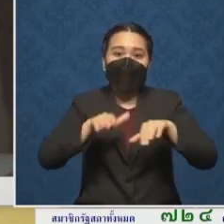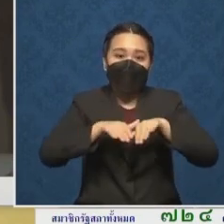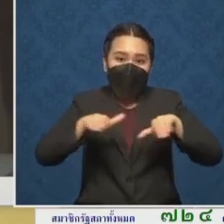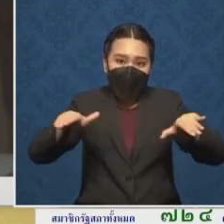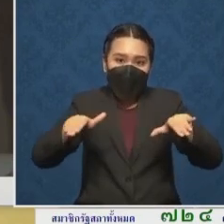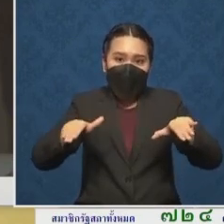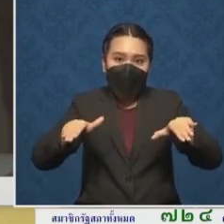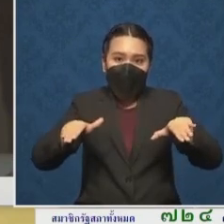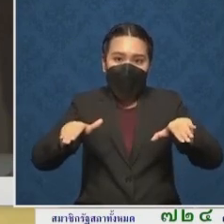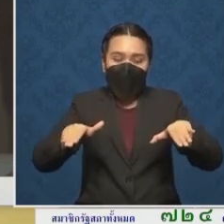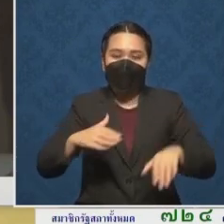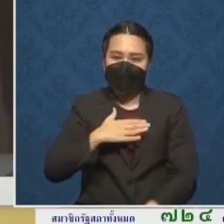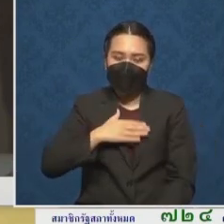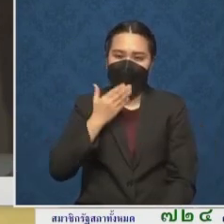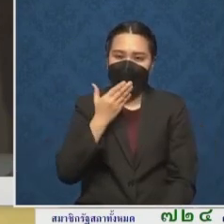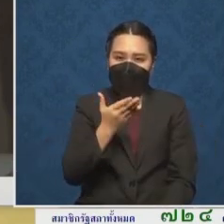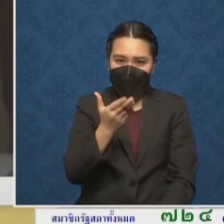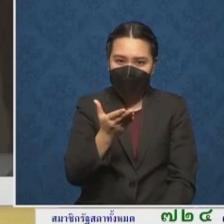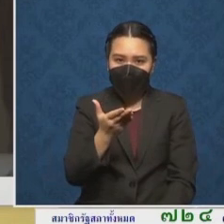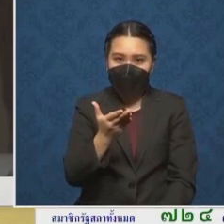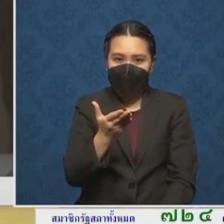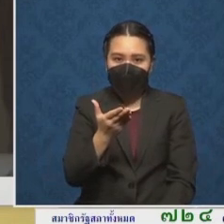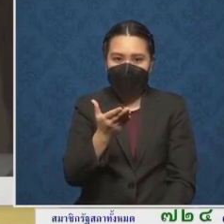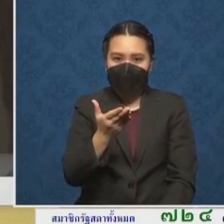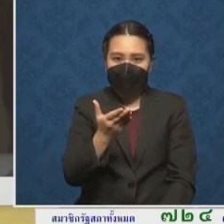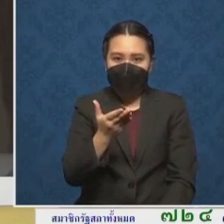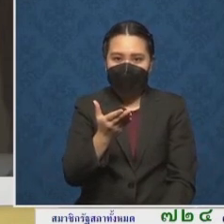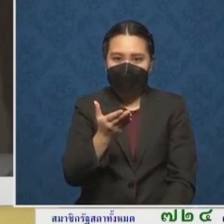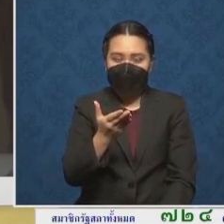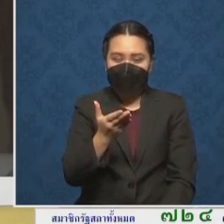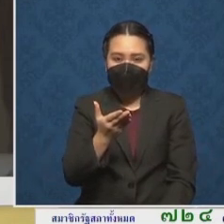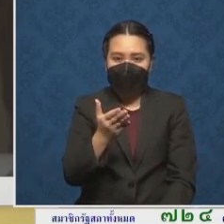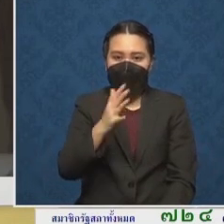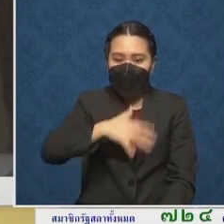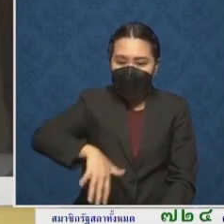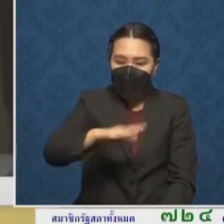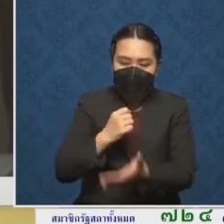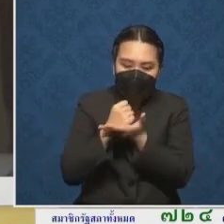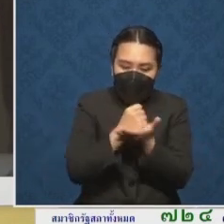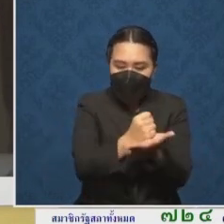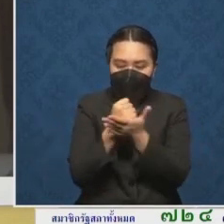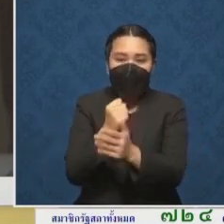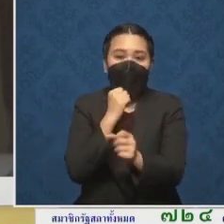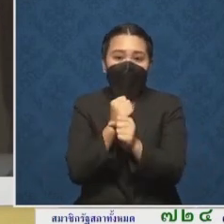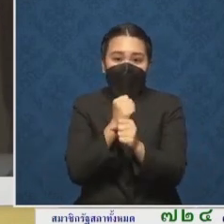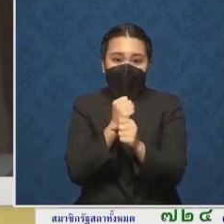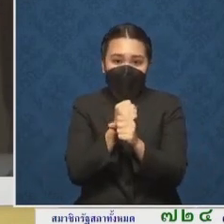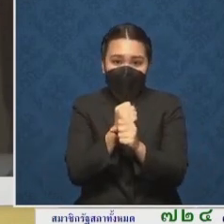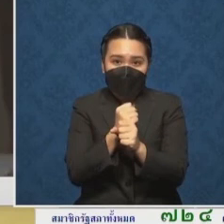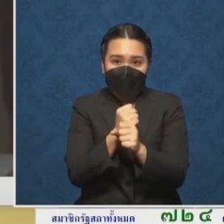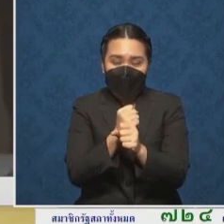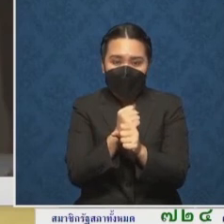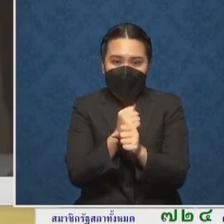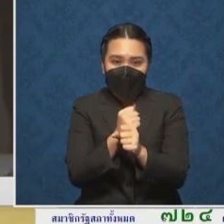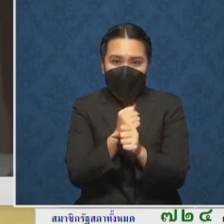าเนี่ยกระผมก็ขอวิงวอนนะครับว่าหน่วยงานที่จะช่วยกันทำเนี่ยได้โปรดนำเอ